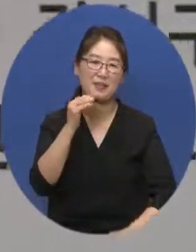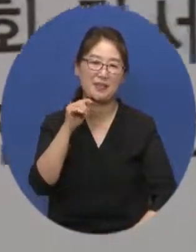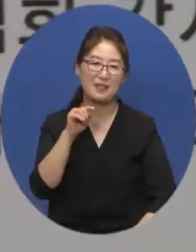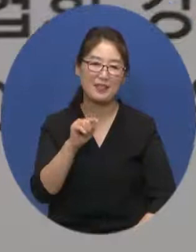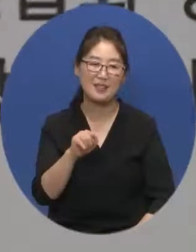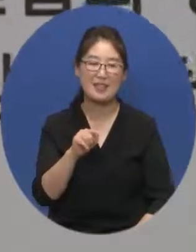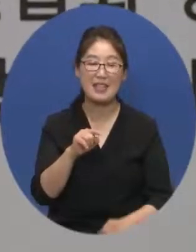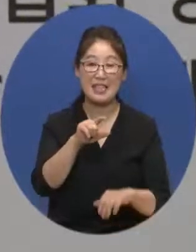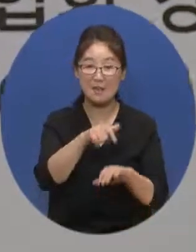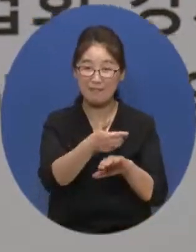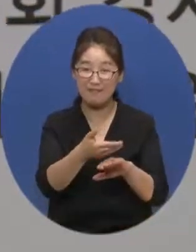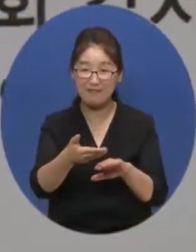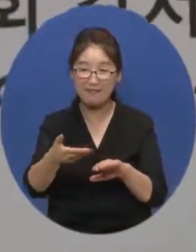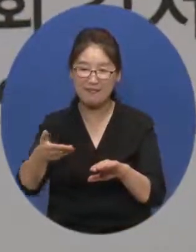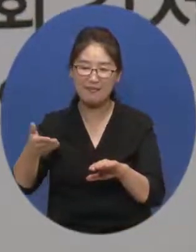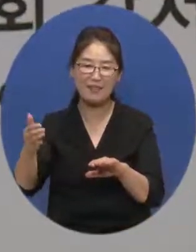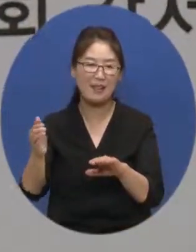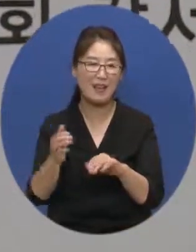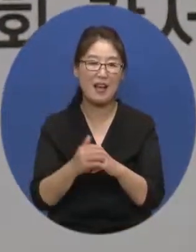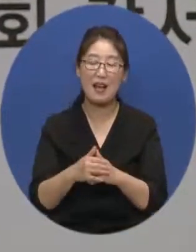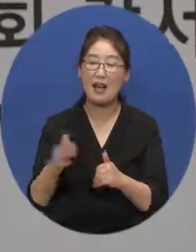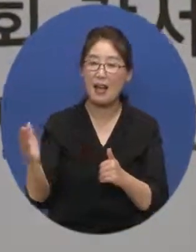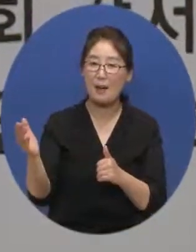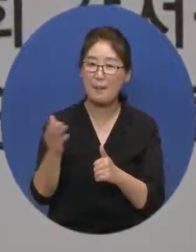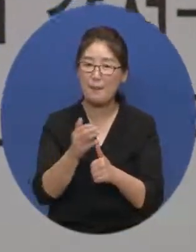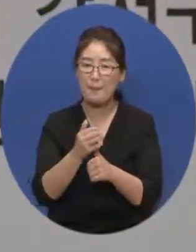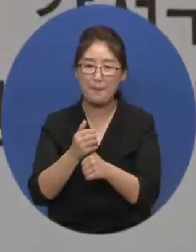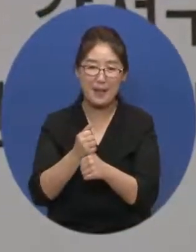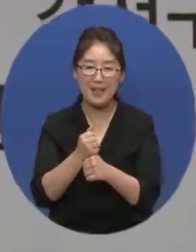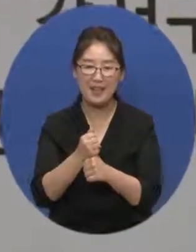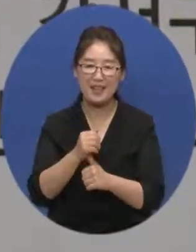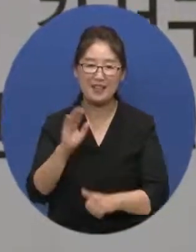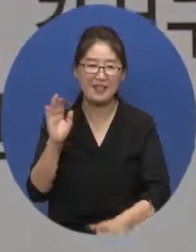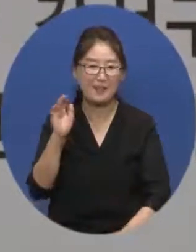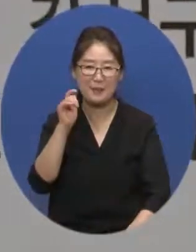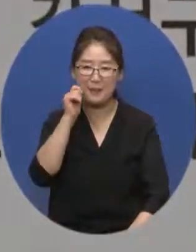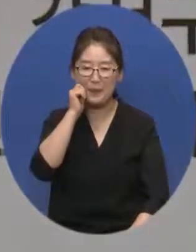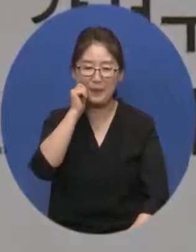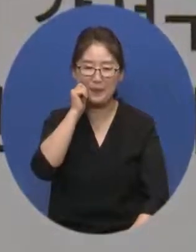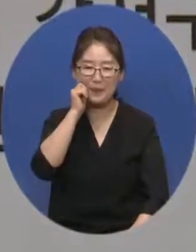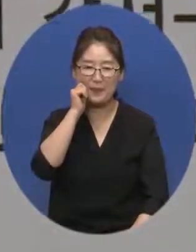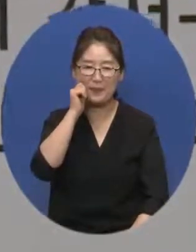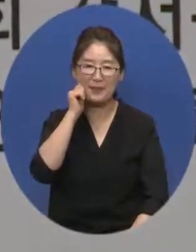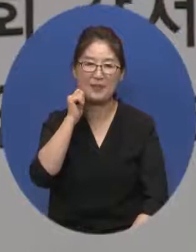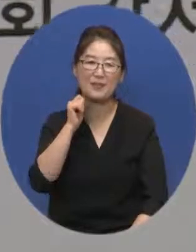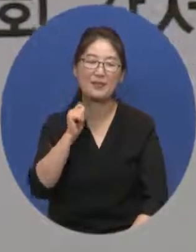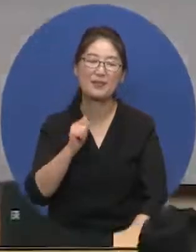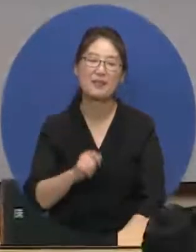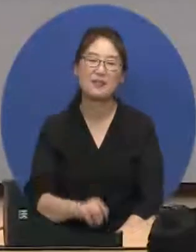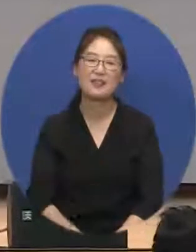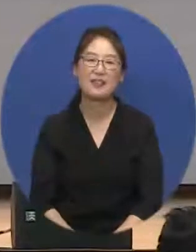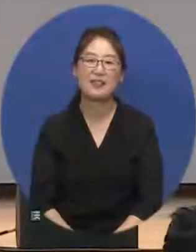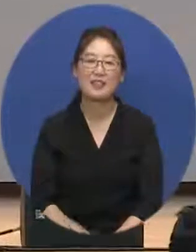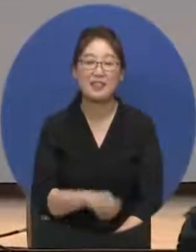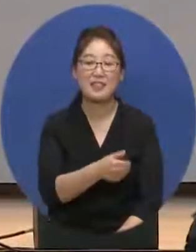가는 세월 그 누가 잡을 수 있나요?